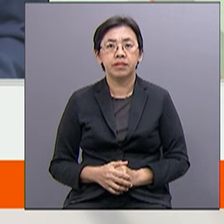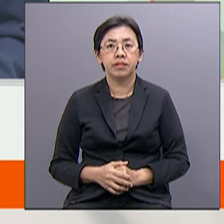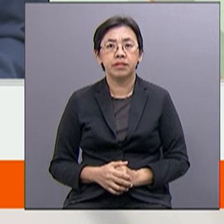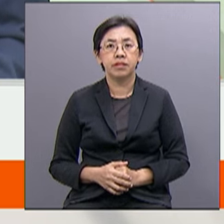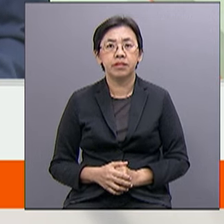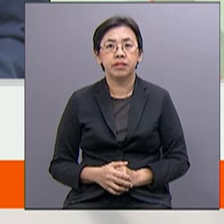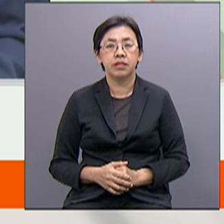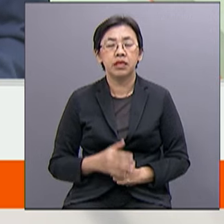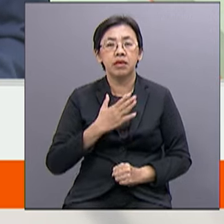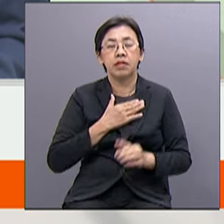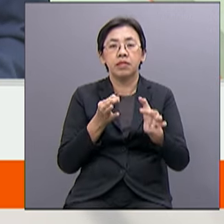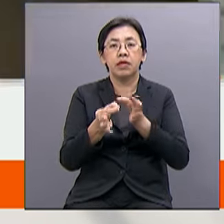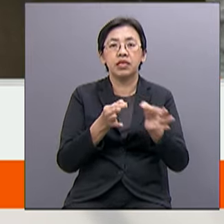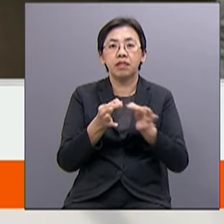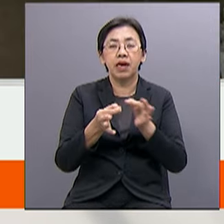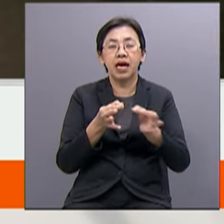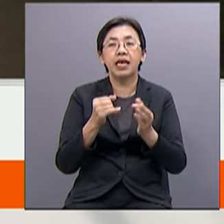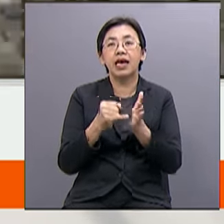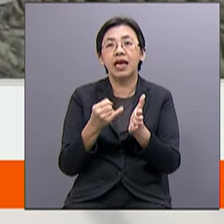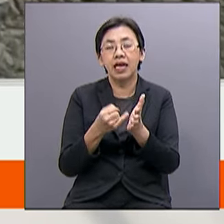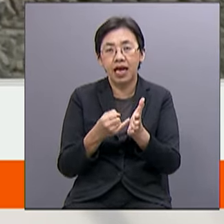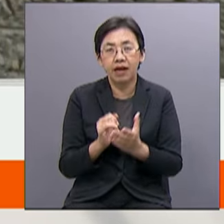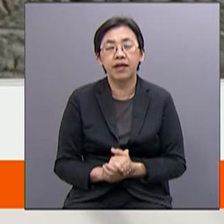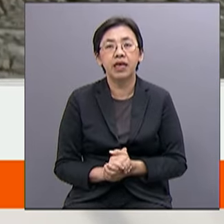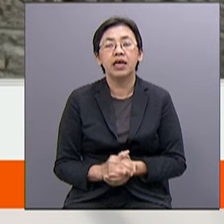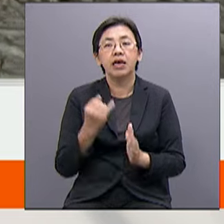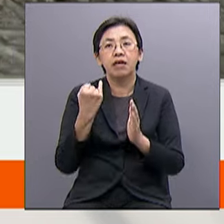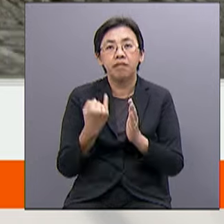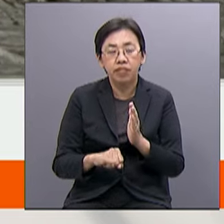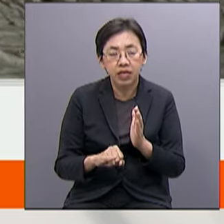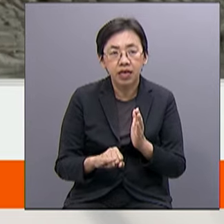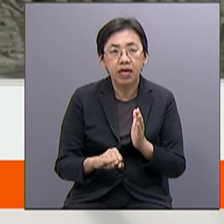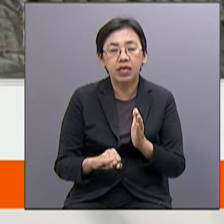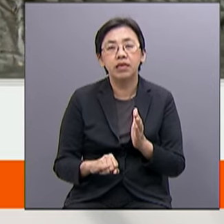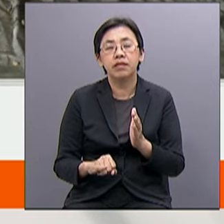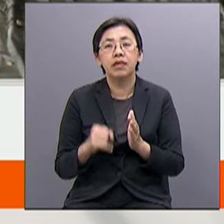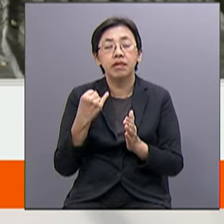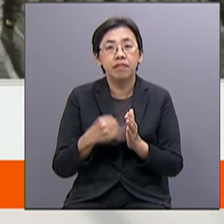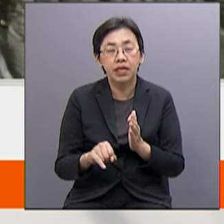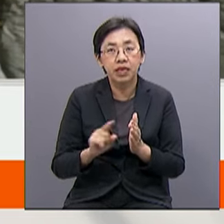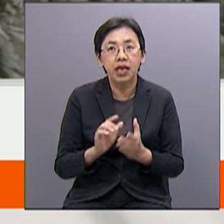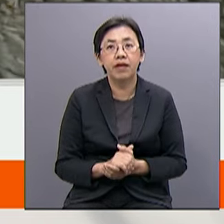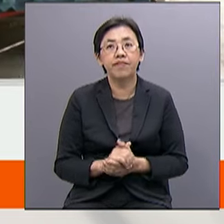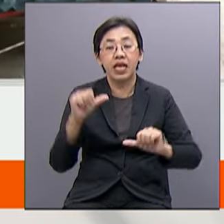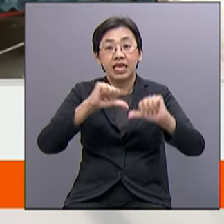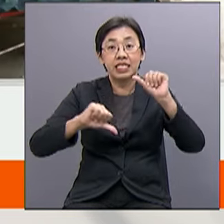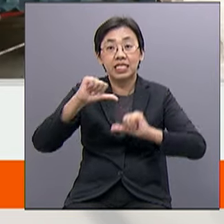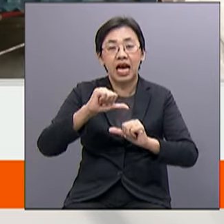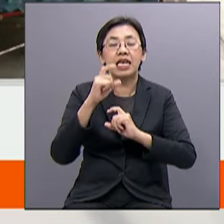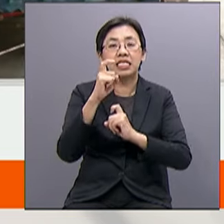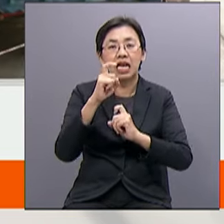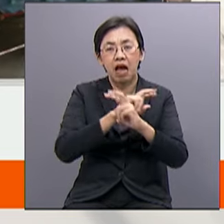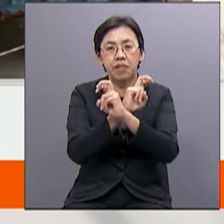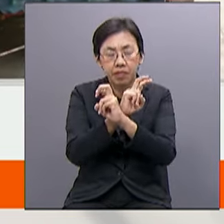ผมขออนุญาตอธิบายเป็นภาษาง่ายๆนะครับว่าความผิดก็เข้าจะพวกเรื่องของการครอบครองวัตถุที่เป็นสารพิษวั